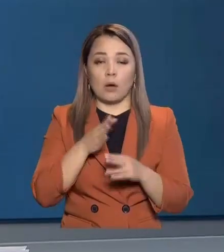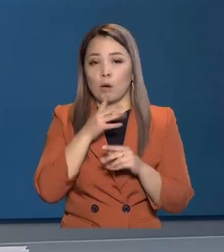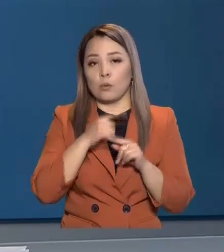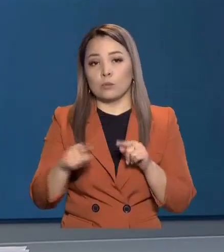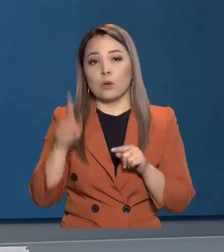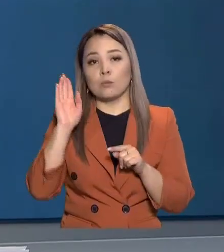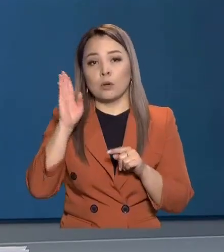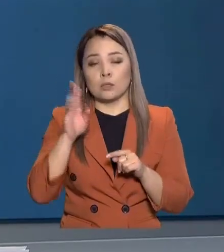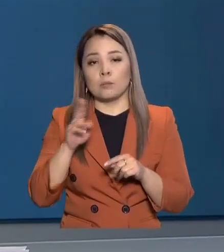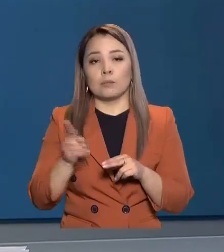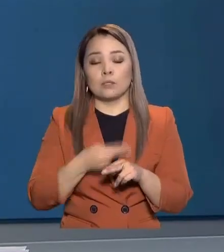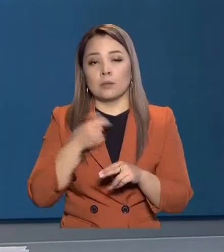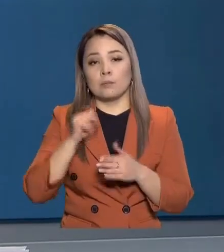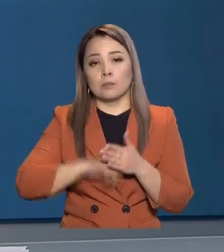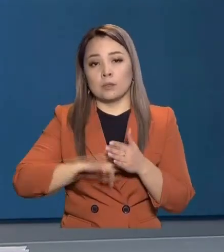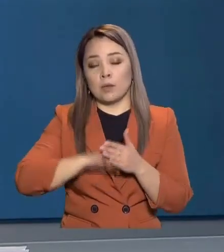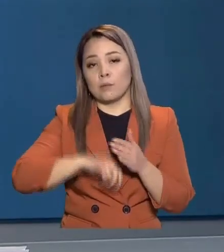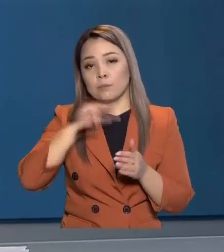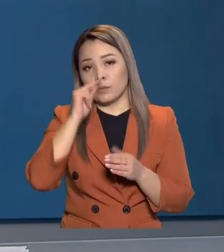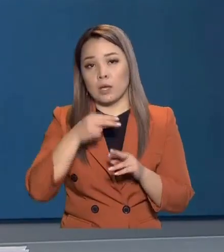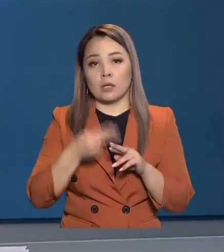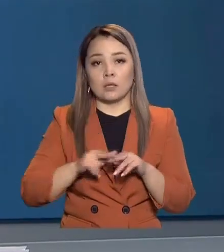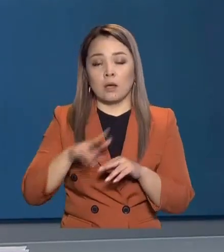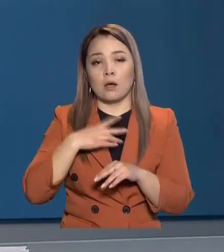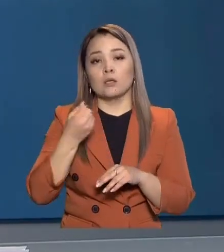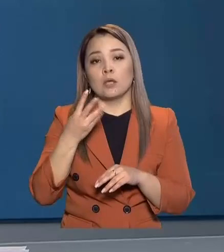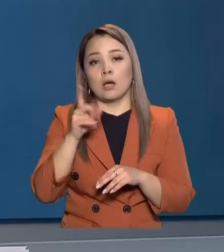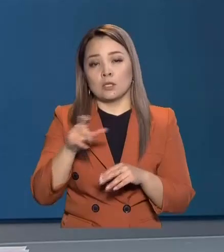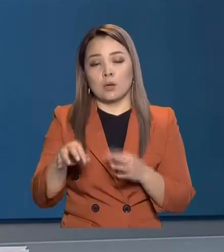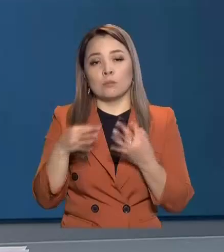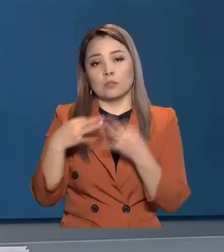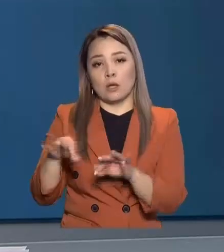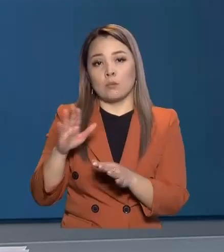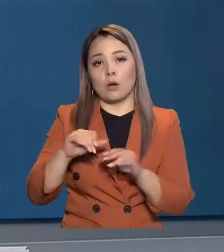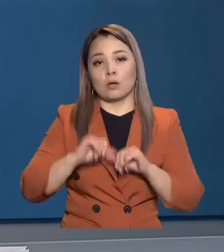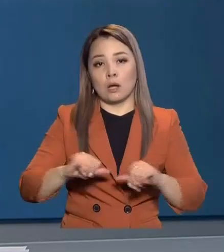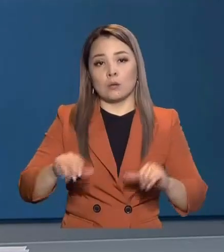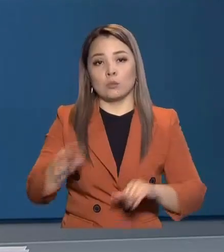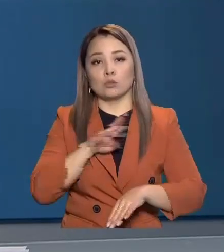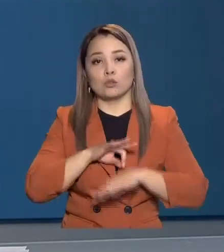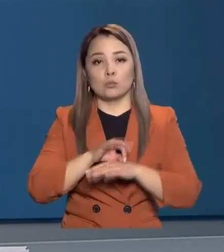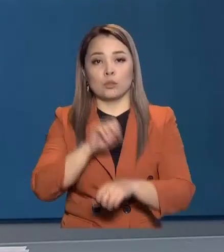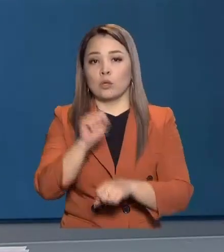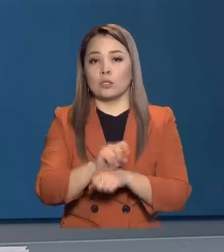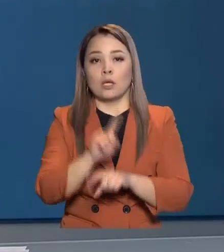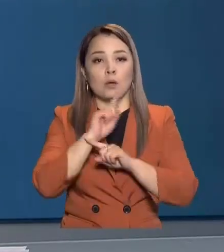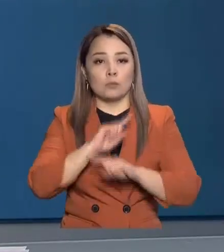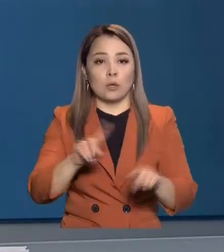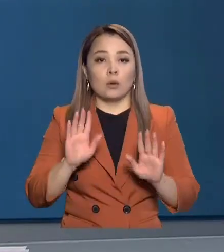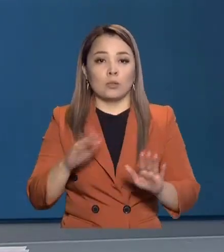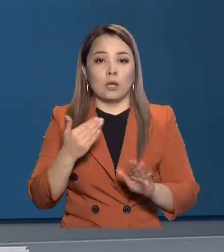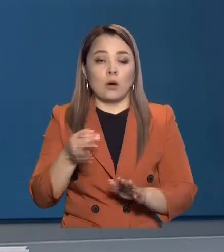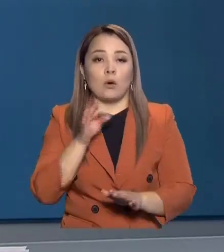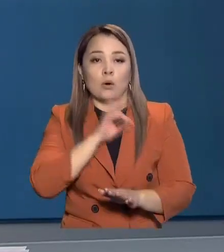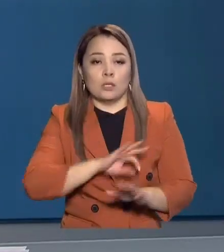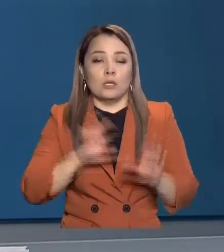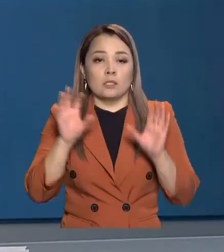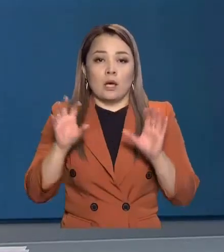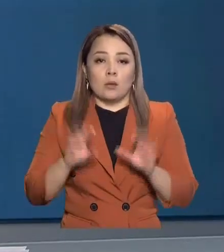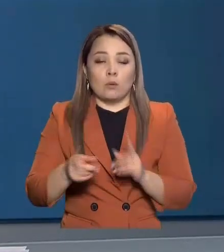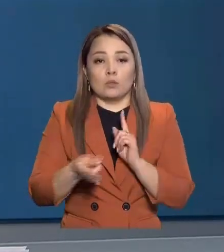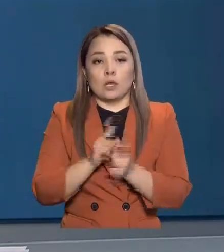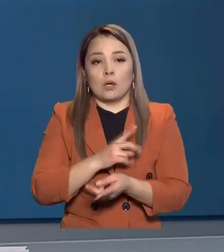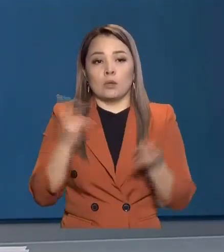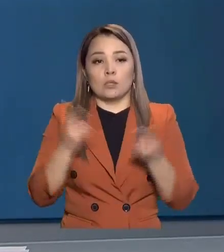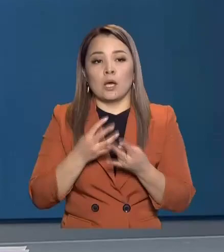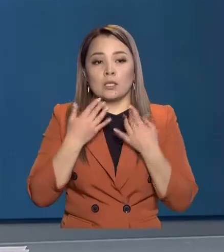уақытта жазықсыз отырған тағы бір қатар азамат шығарылуы мүмкін. Өйткені комиссия жұмысын тоқтатпайды. Тек қолданыстағы заңнамаларды өзгерту